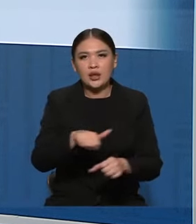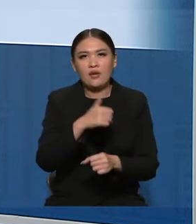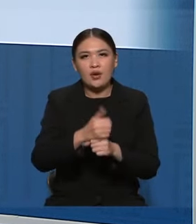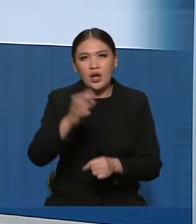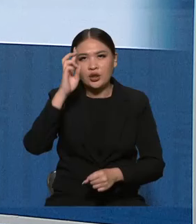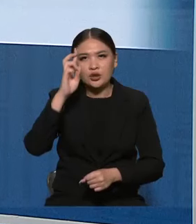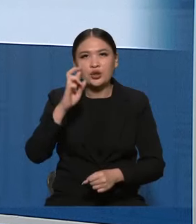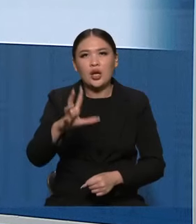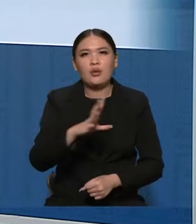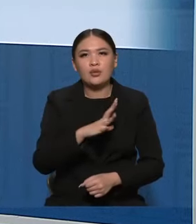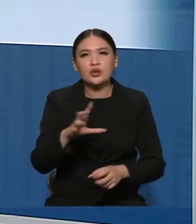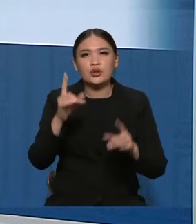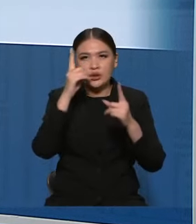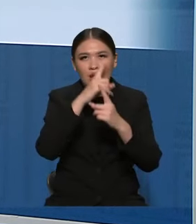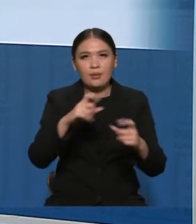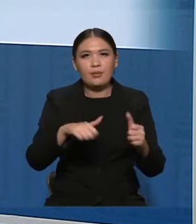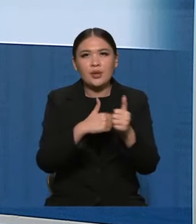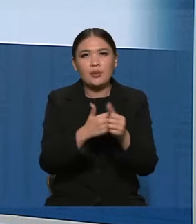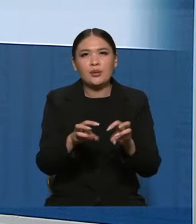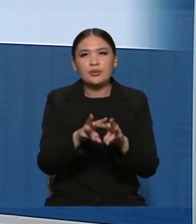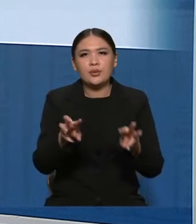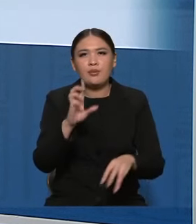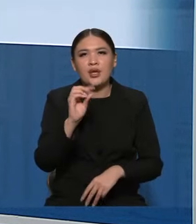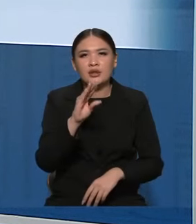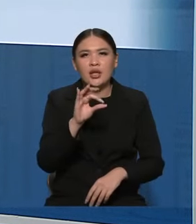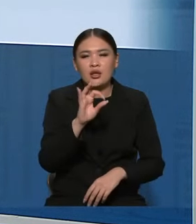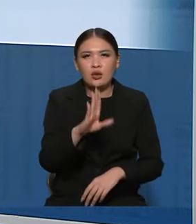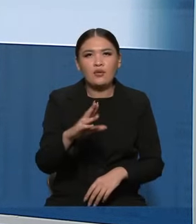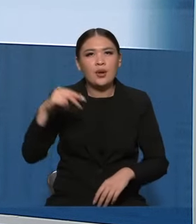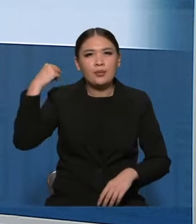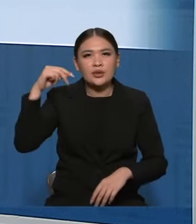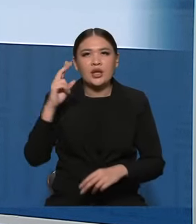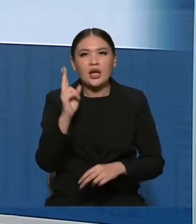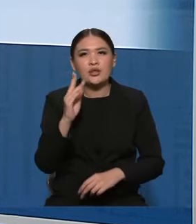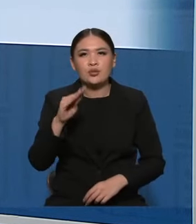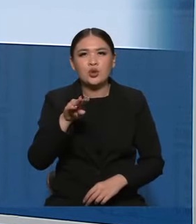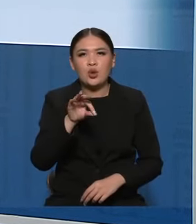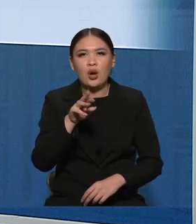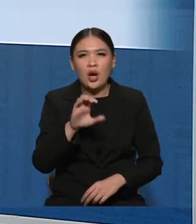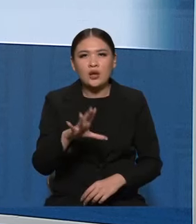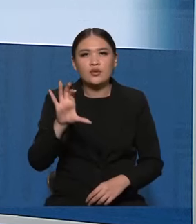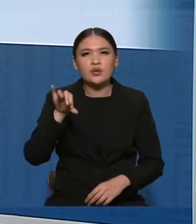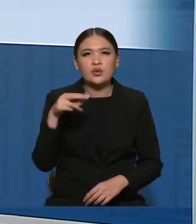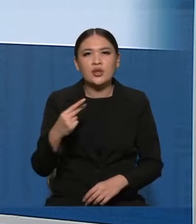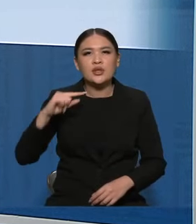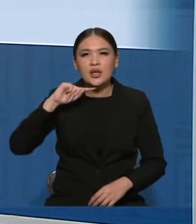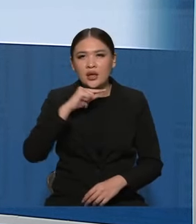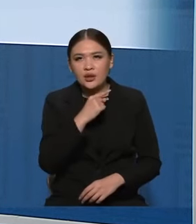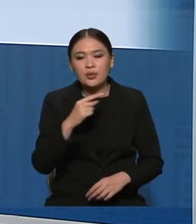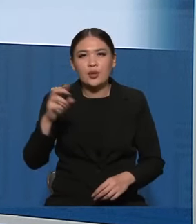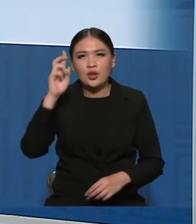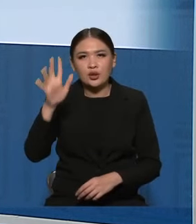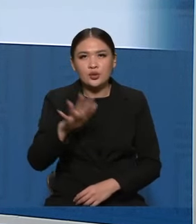государства сообщил премьер-министр Олжас Бектенов. Он проинформировал президента Касым-Жомарта Токаева о социально-экономической ситуации в